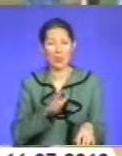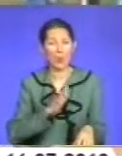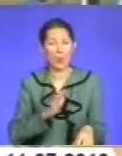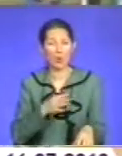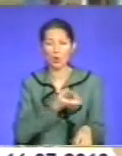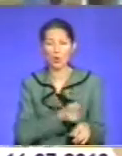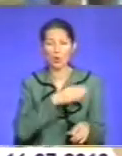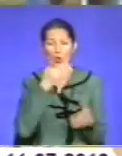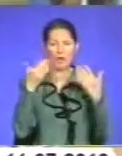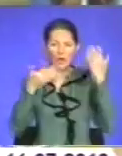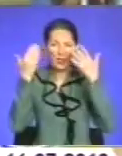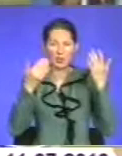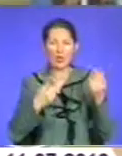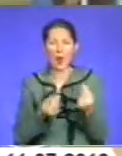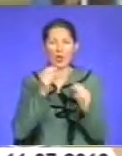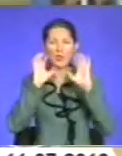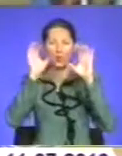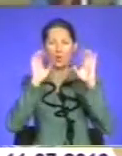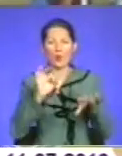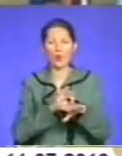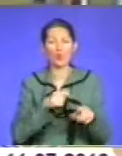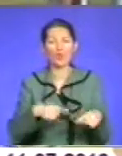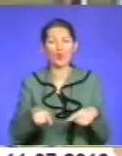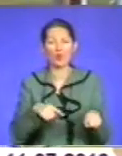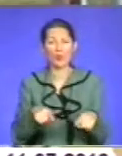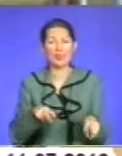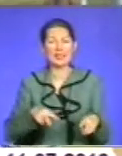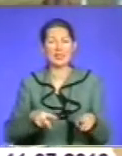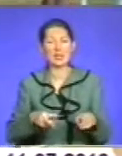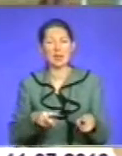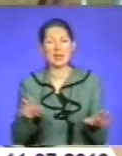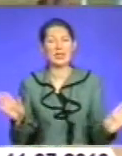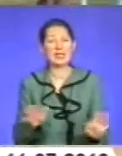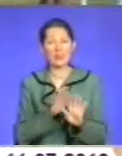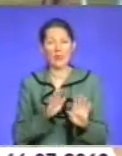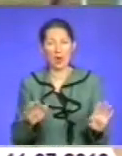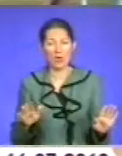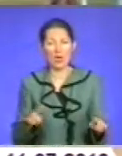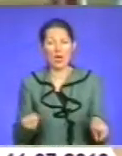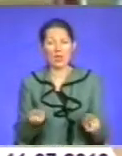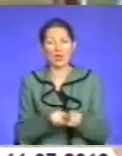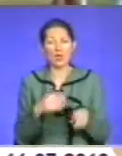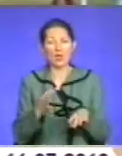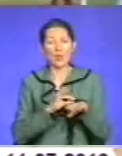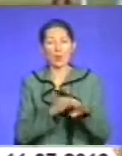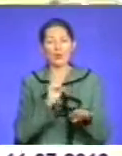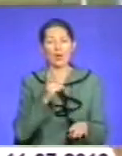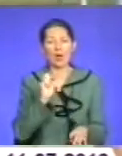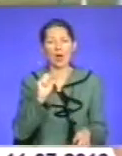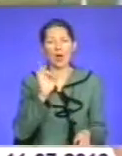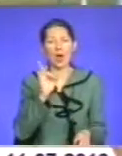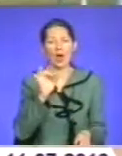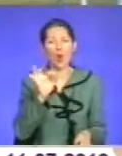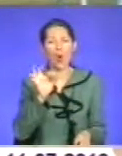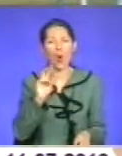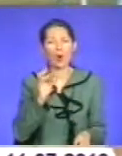ми грали з ними в волейбол, вболівали за футбол, танцювали, співали. Також вони провели караоке. Вони дуже